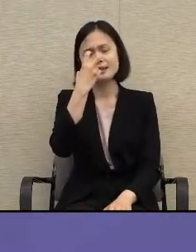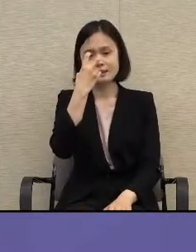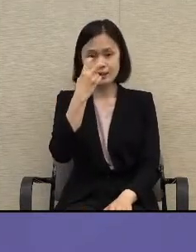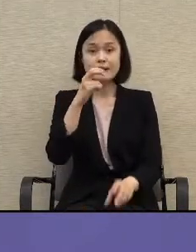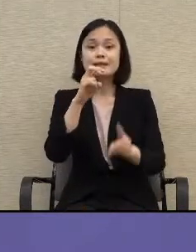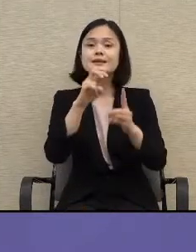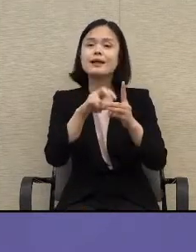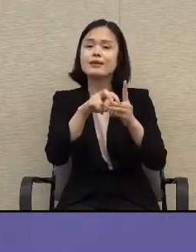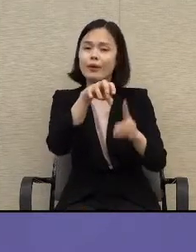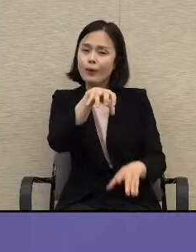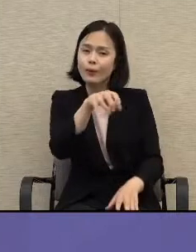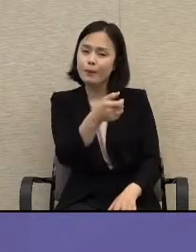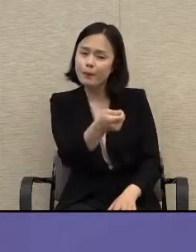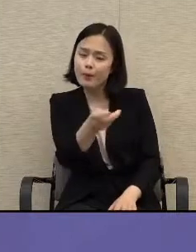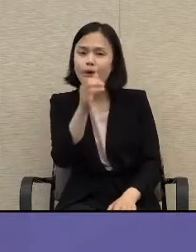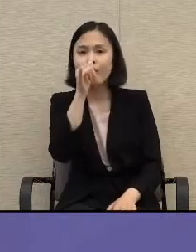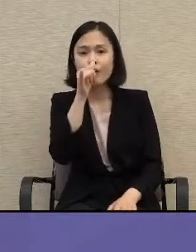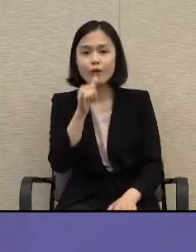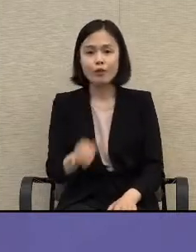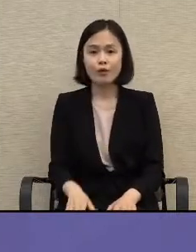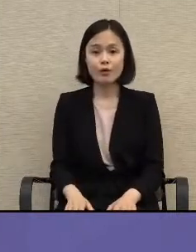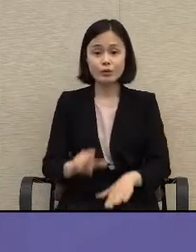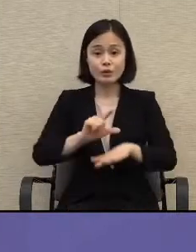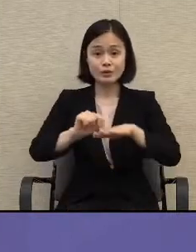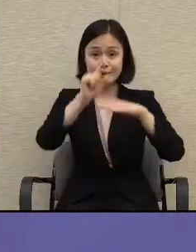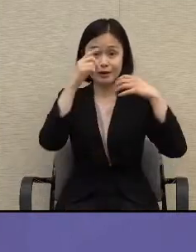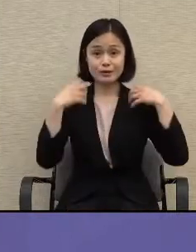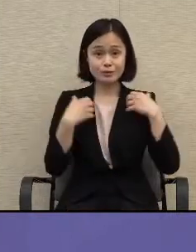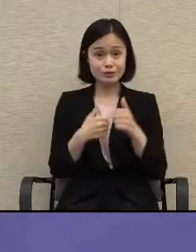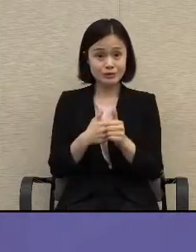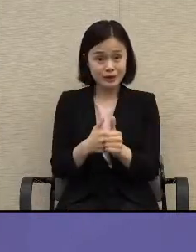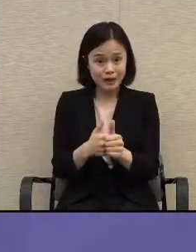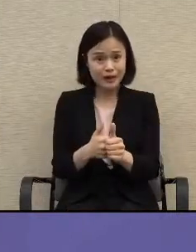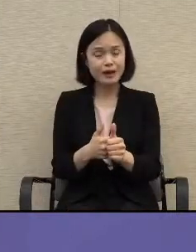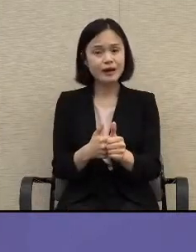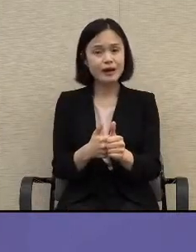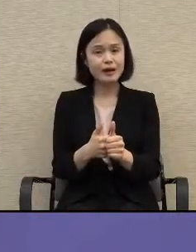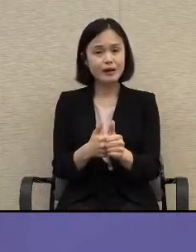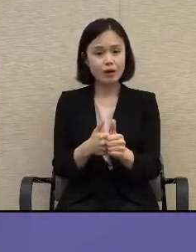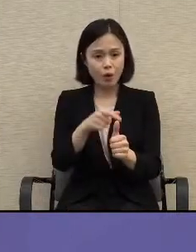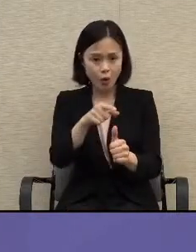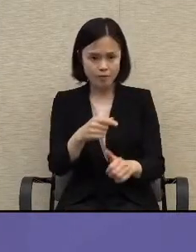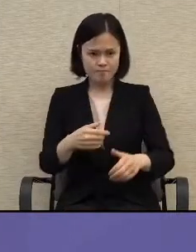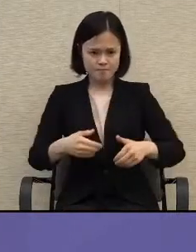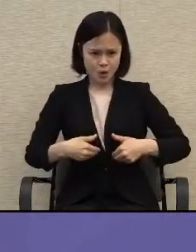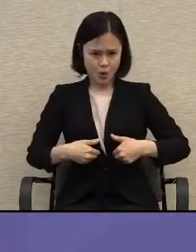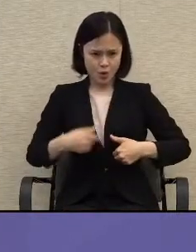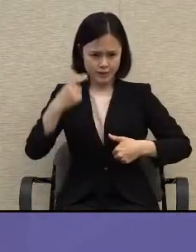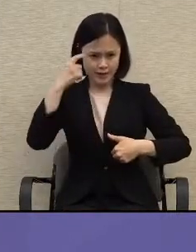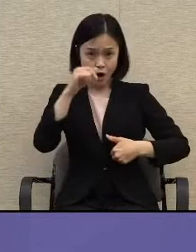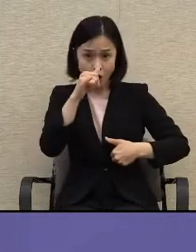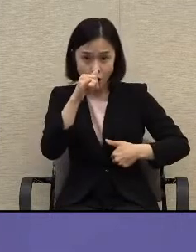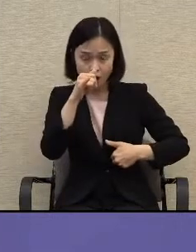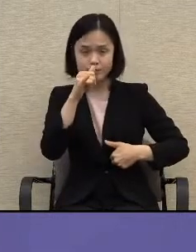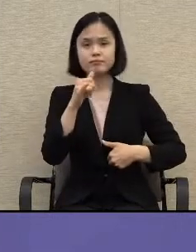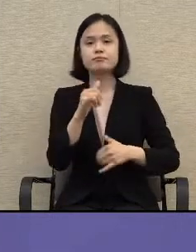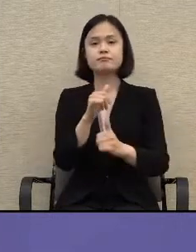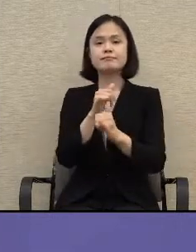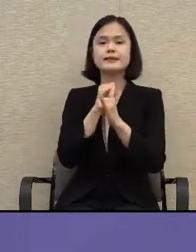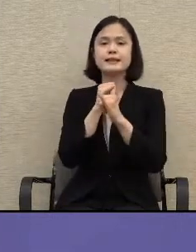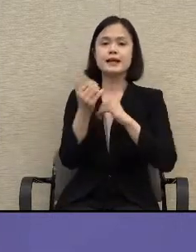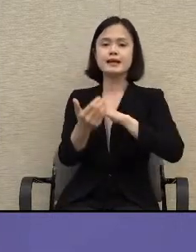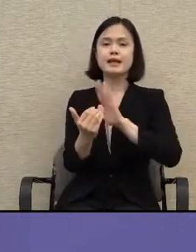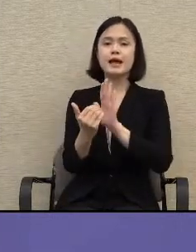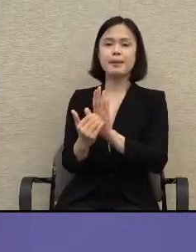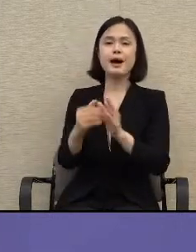있고요. 지자체마다 이제 다르기는 하지만 지자체장의 의지가 있는 곳들은 이제 자살예방센터라는 것을 별도로